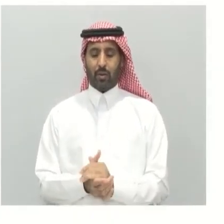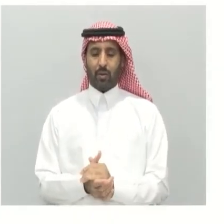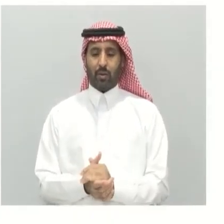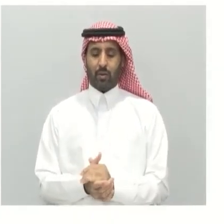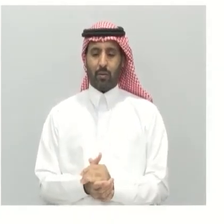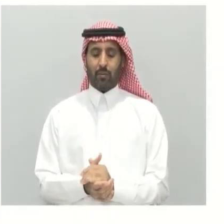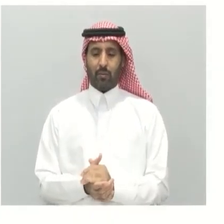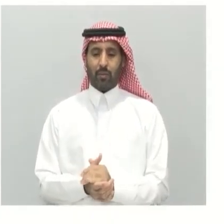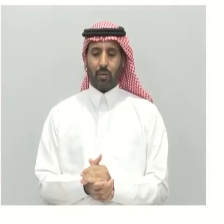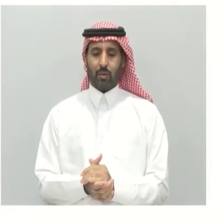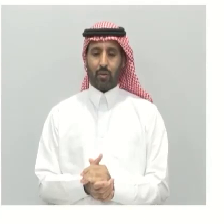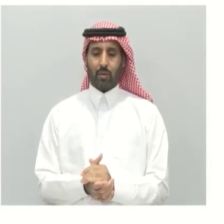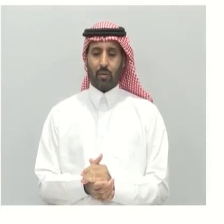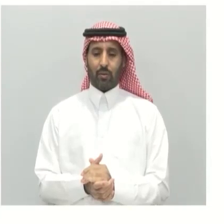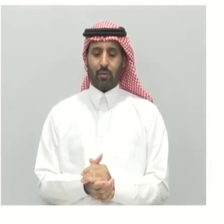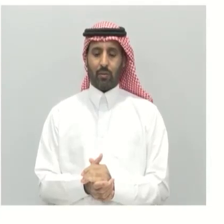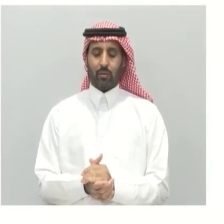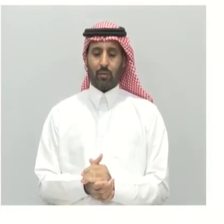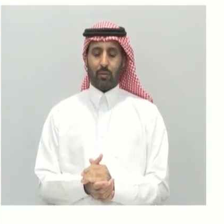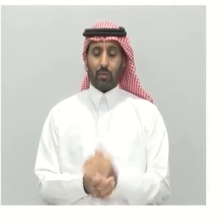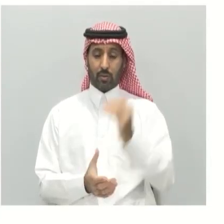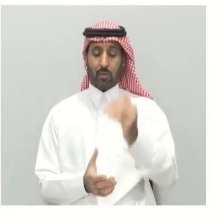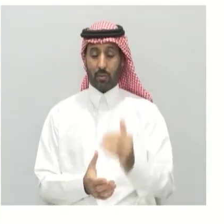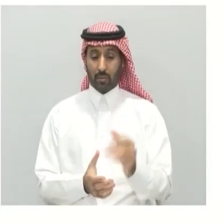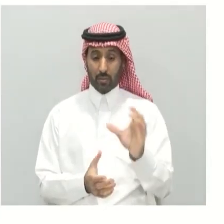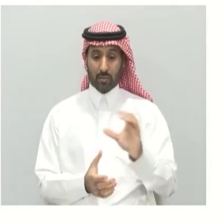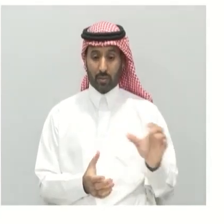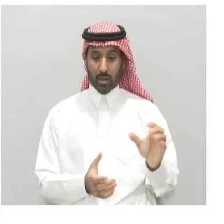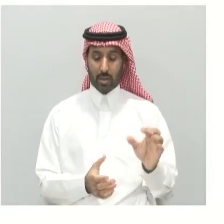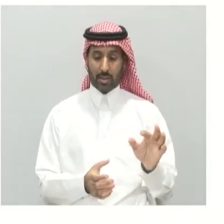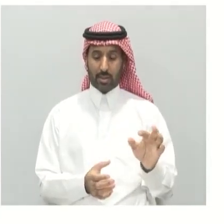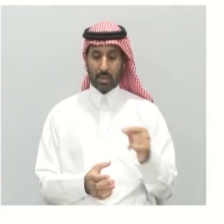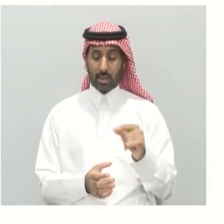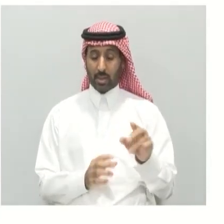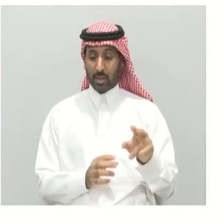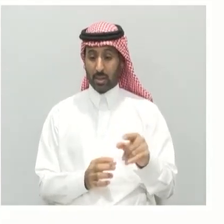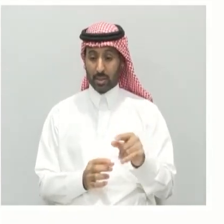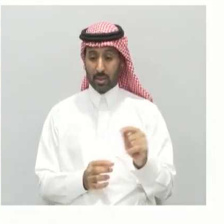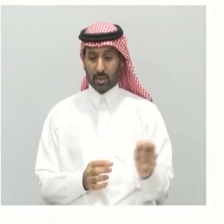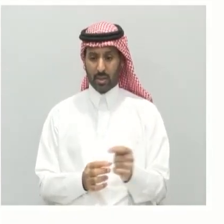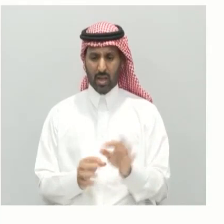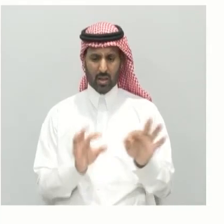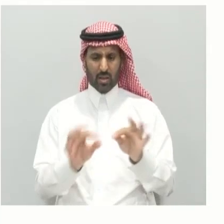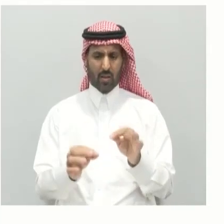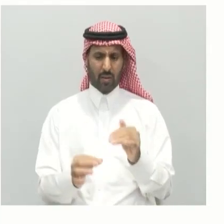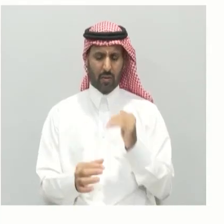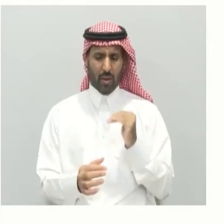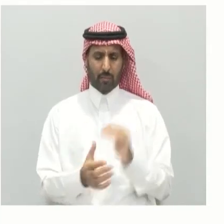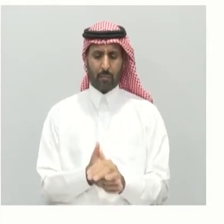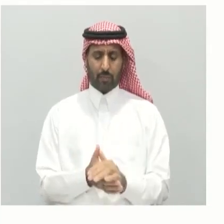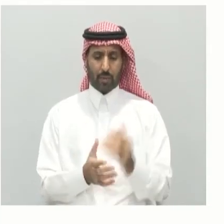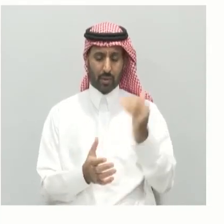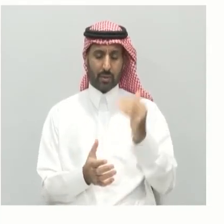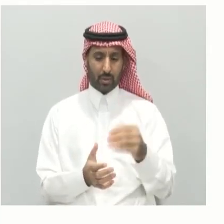التفاعل بعد ذلك في هذه المعادله استعمل المعادله كيميائيا في الاجابه عن السؤالين